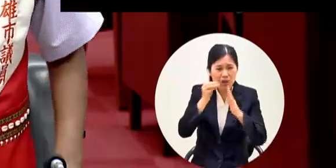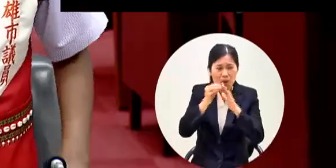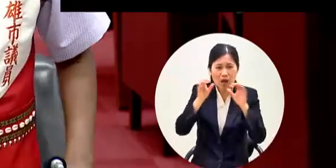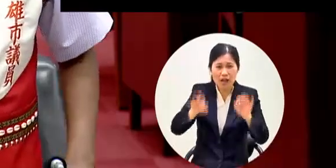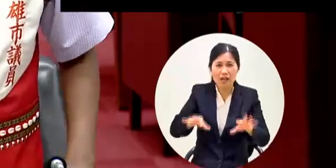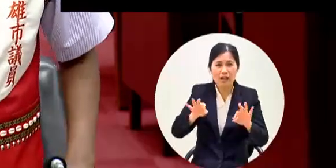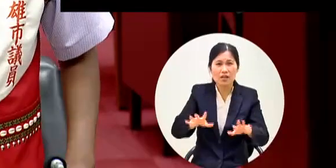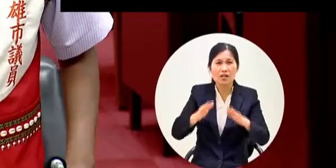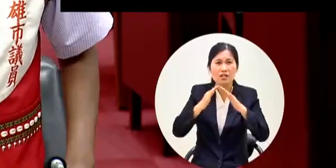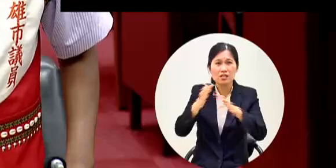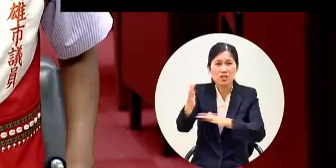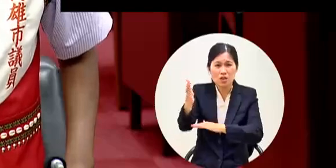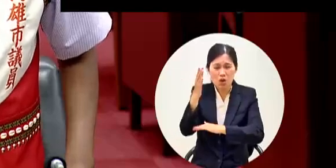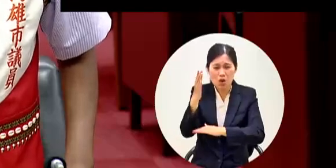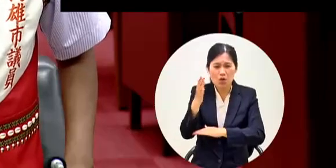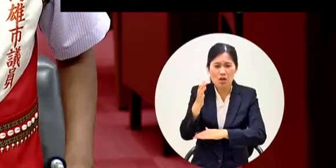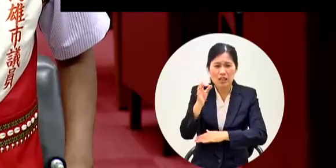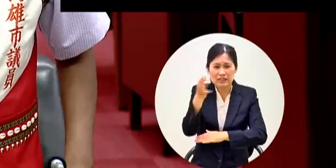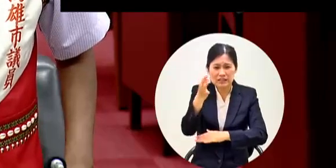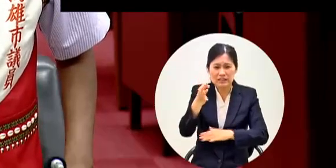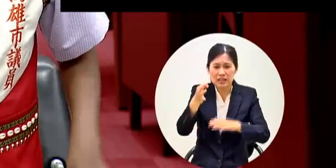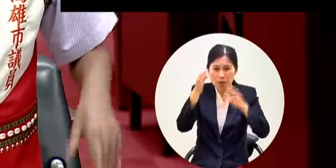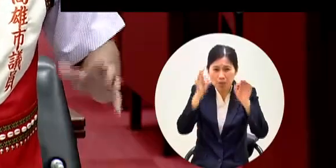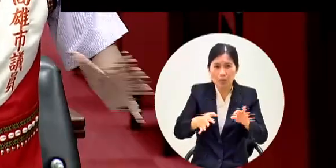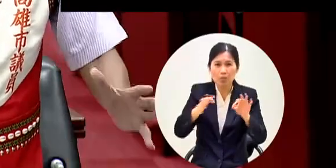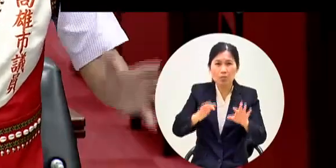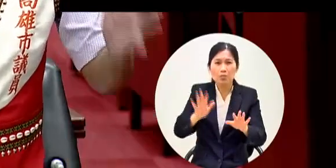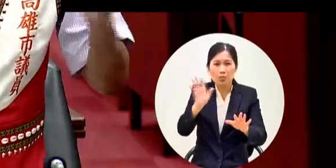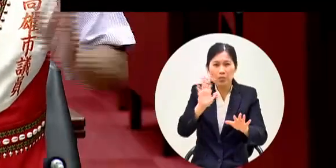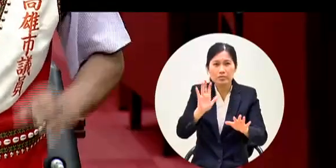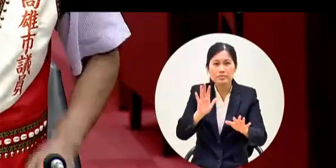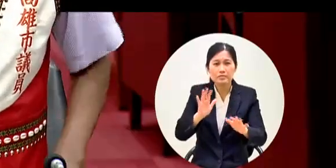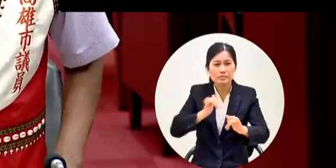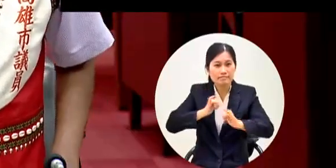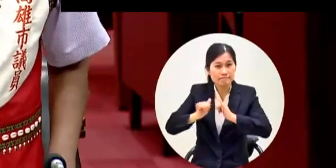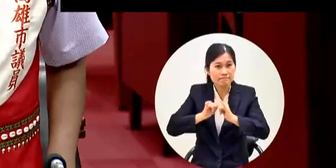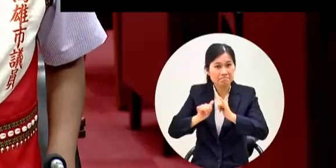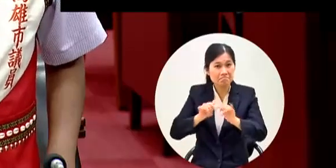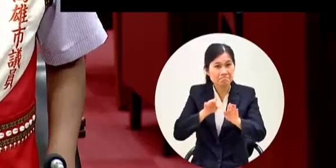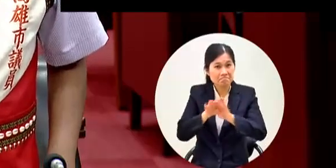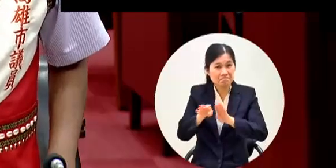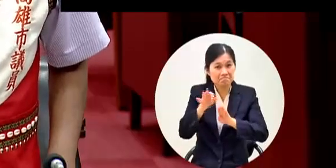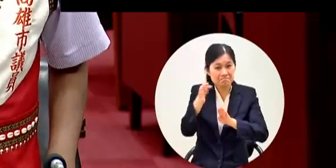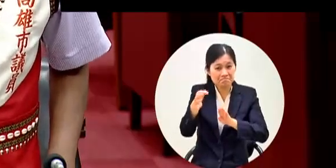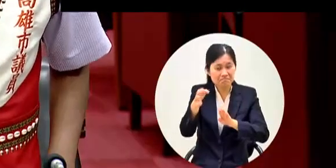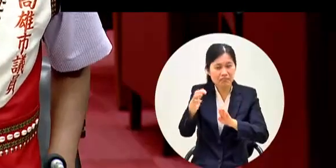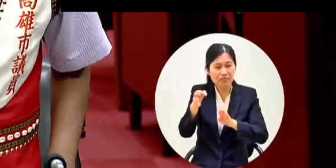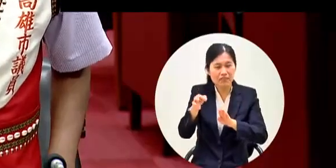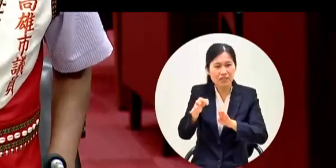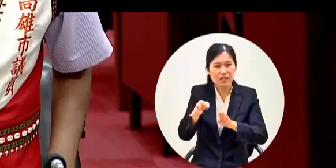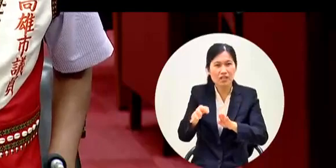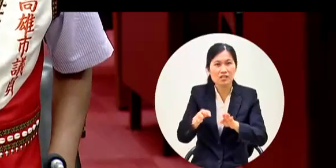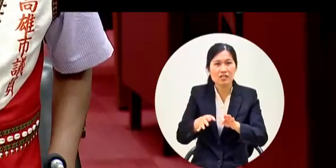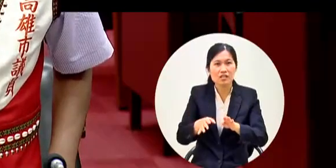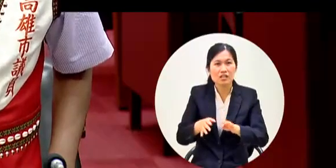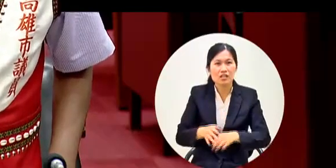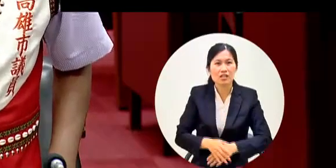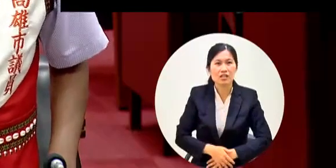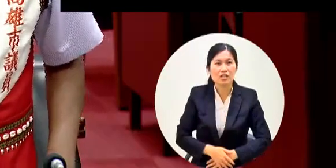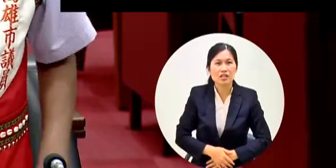那个地方绝对会造成小林第二，甚至更严重。